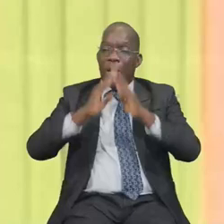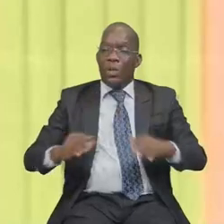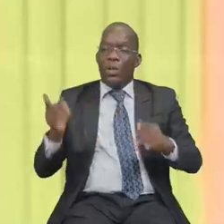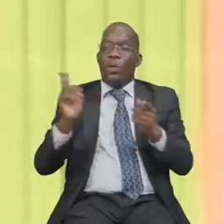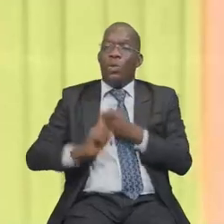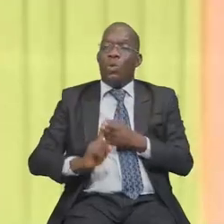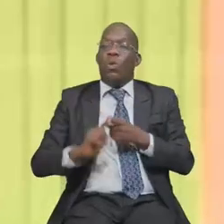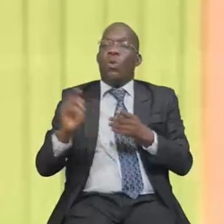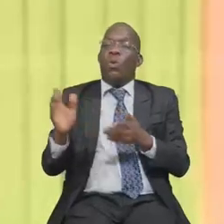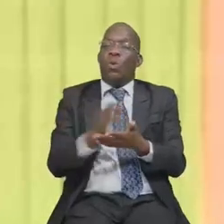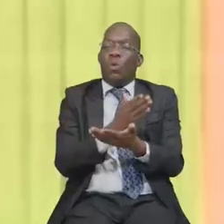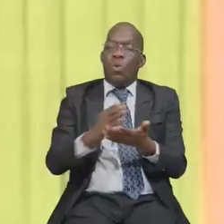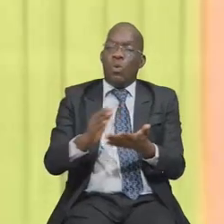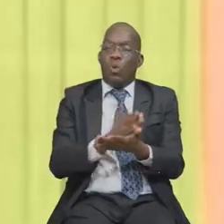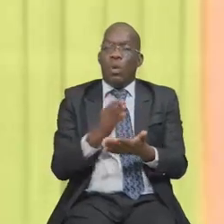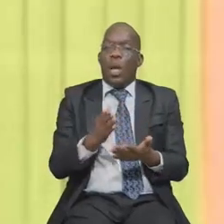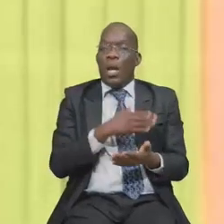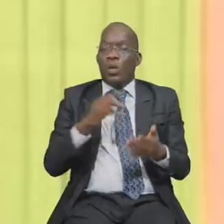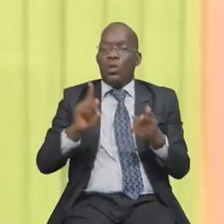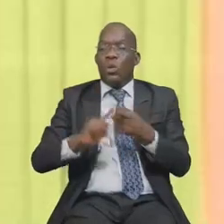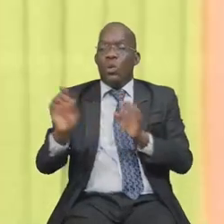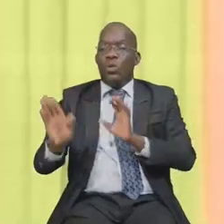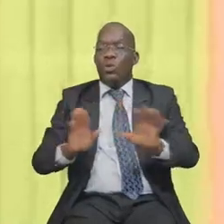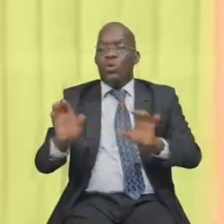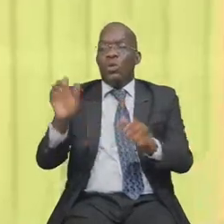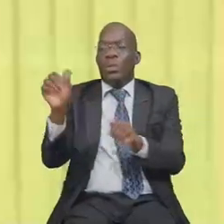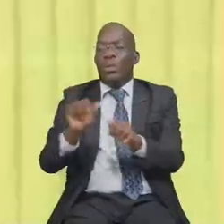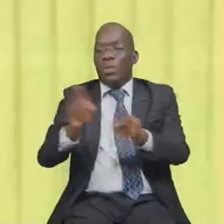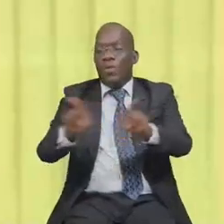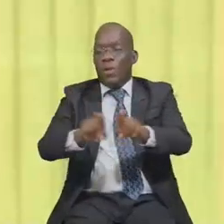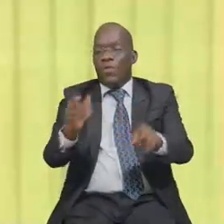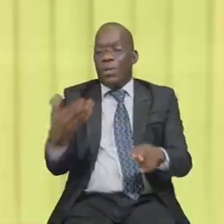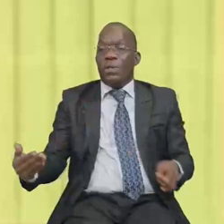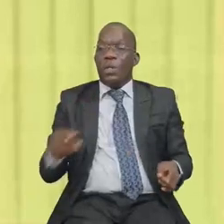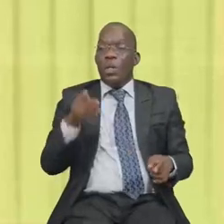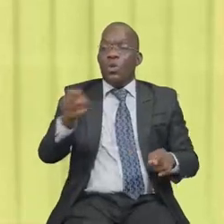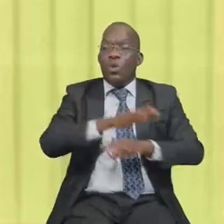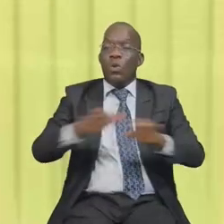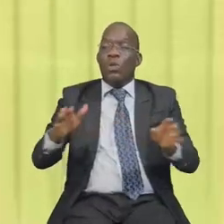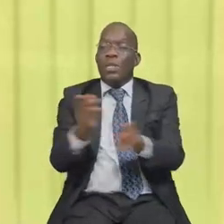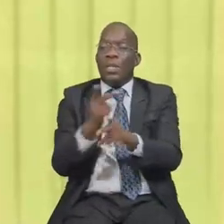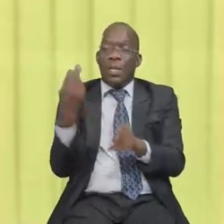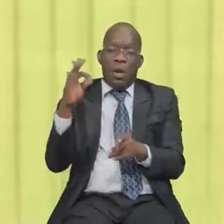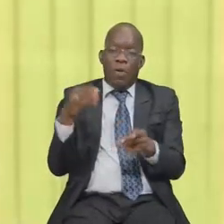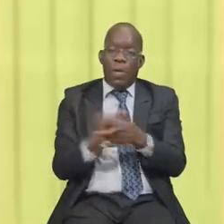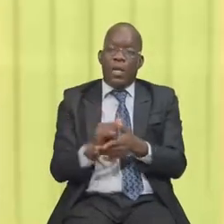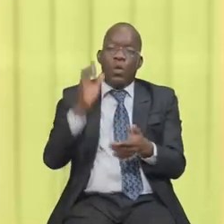cuisine, ou bien faire des travaux domestiques. Maintenant, au lieu de prendre soin de cette femme, tu possèdes la